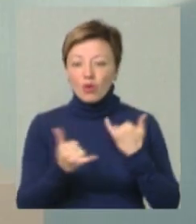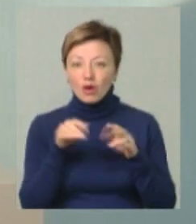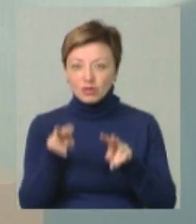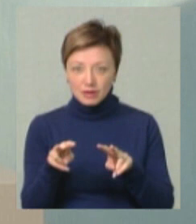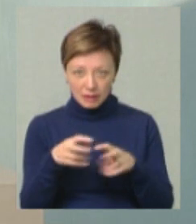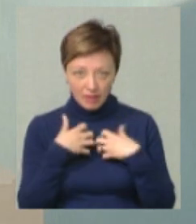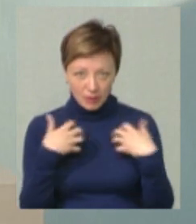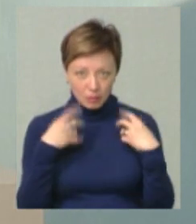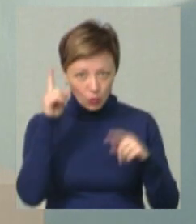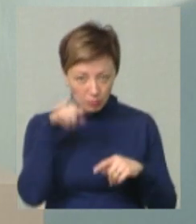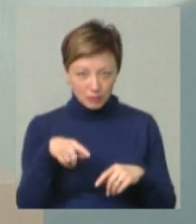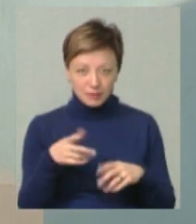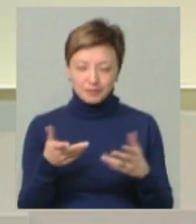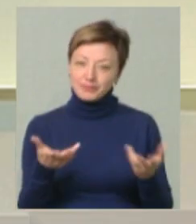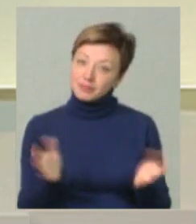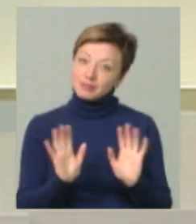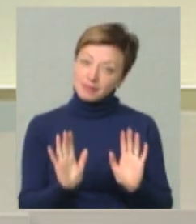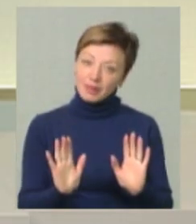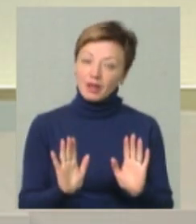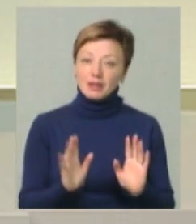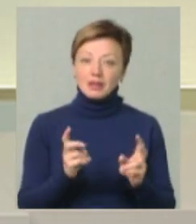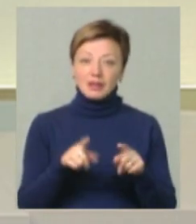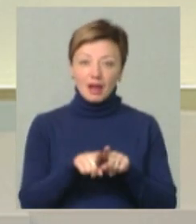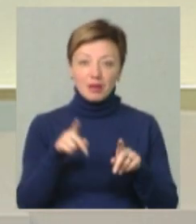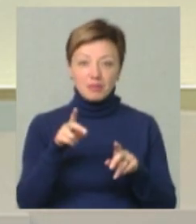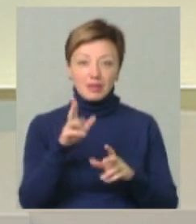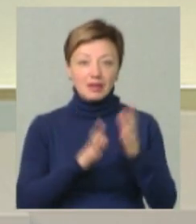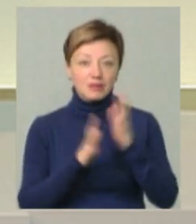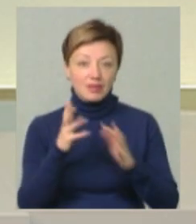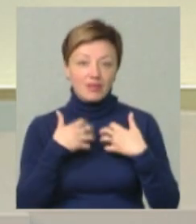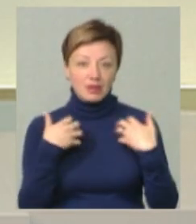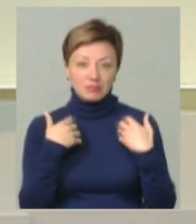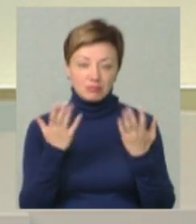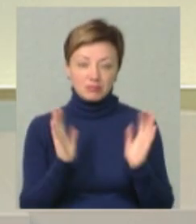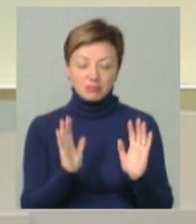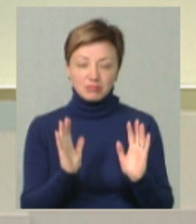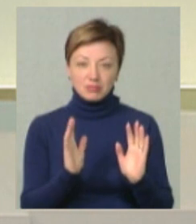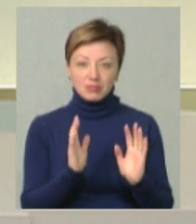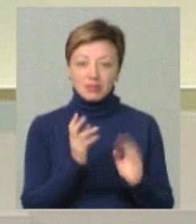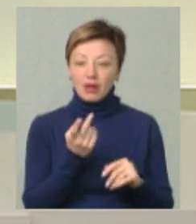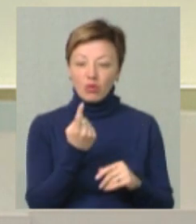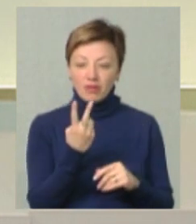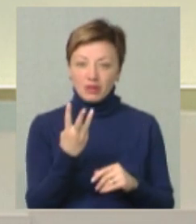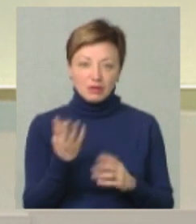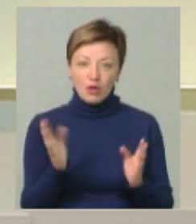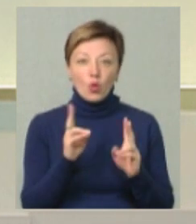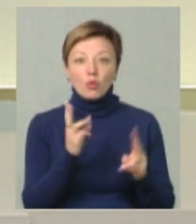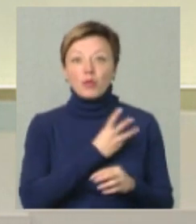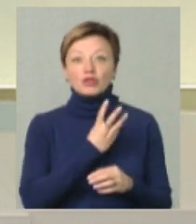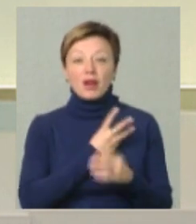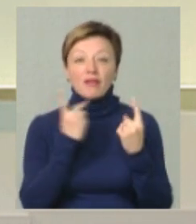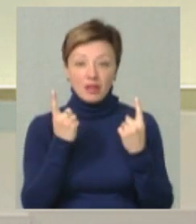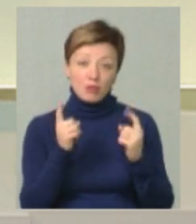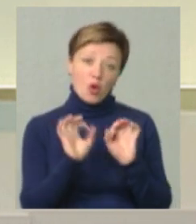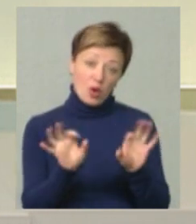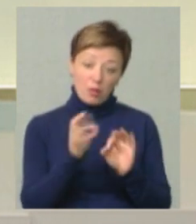доглядати, це ж треба вміти. Ну, за хижаками в нас таки є пару людей, які доглядають. Ну, а хто аж буде дуже велике бажання,